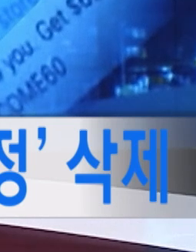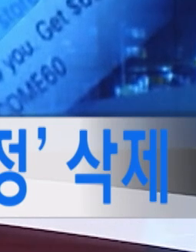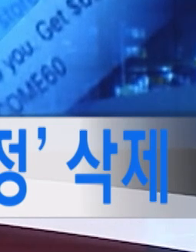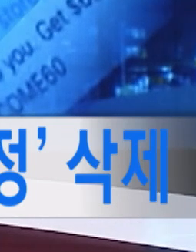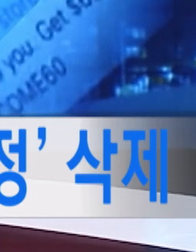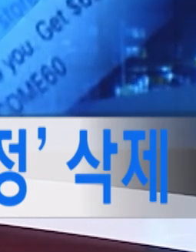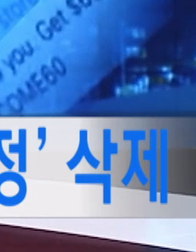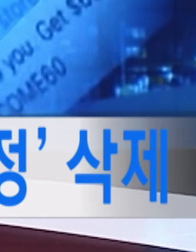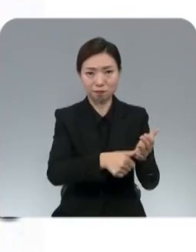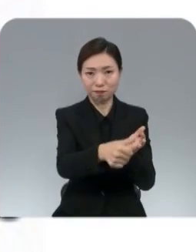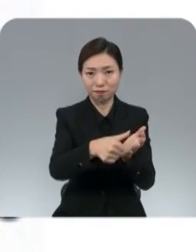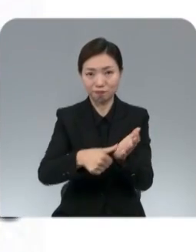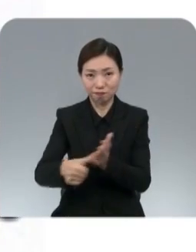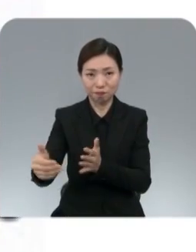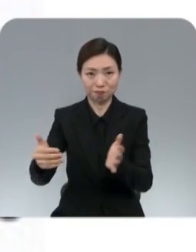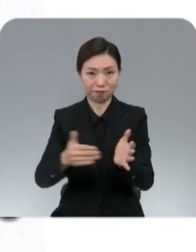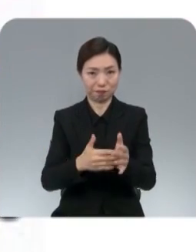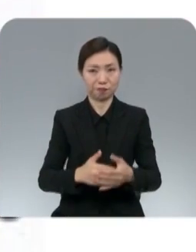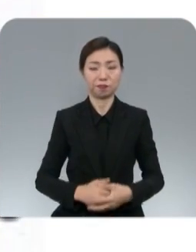취재했습니다.